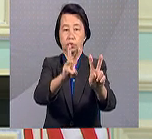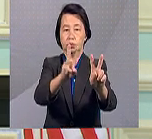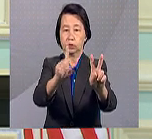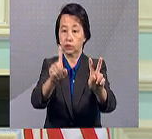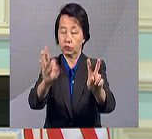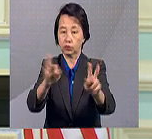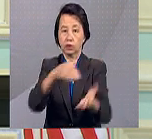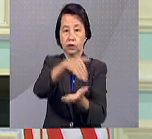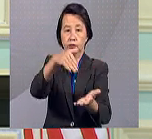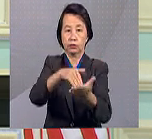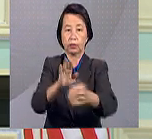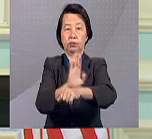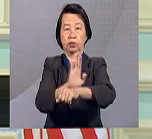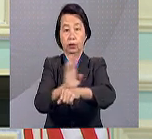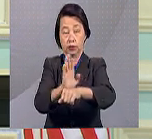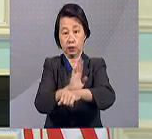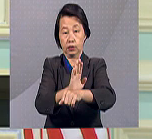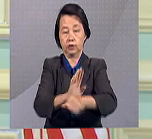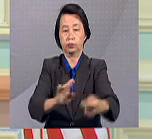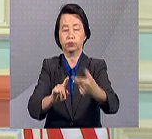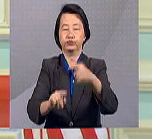2,619 pusat perniagaan,